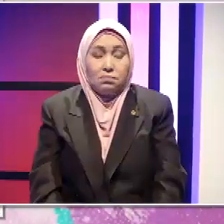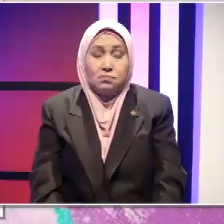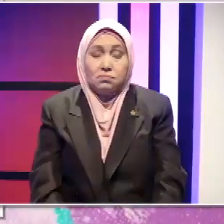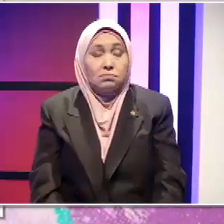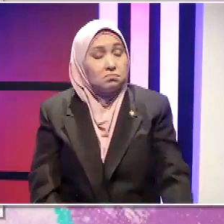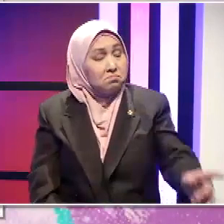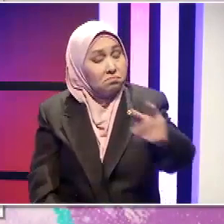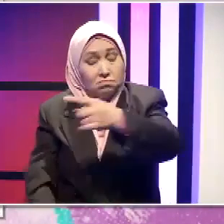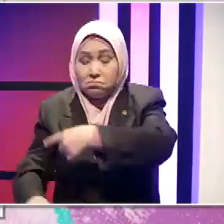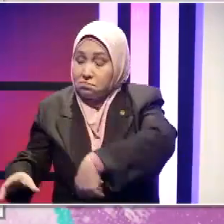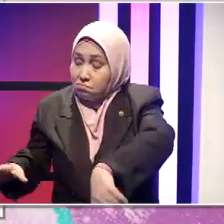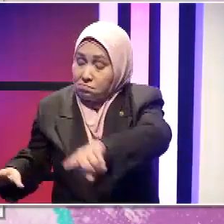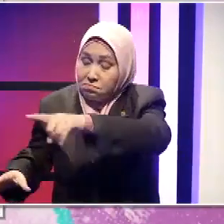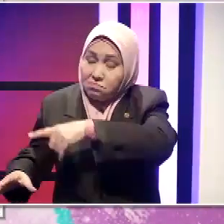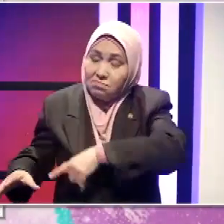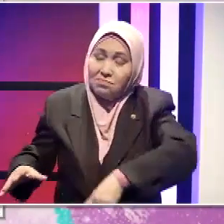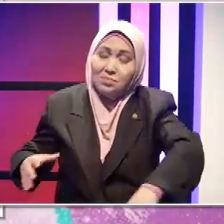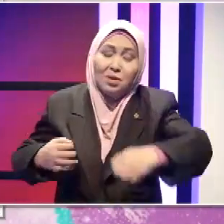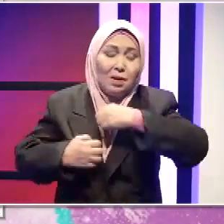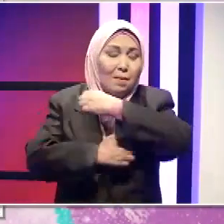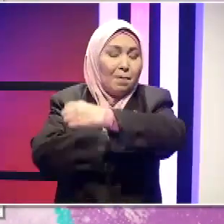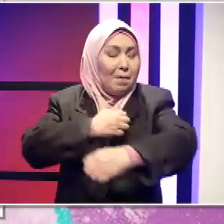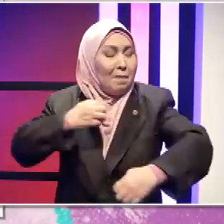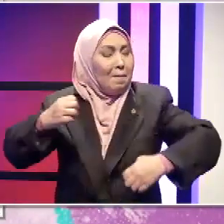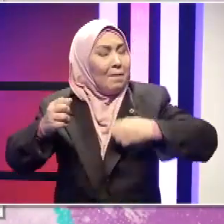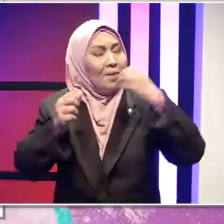Hai Say dihina Bima